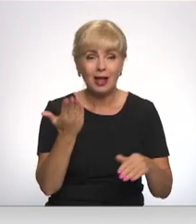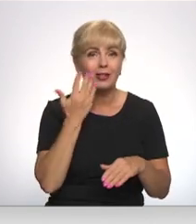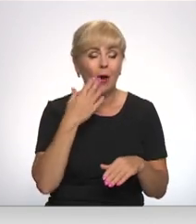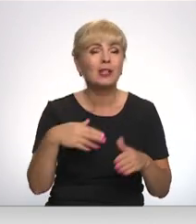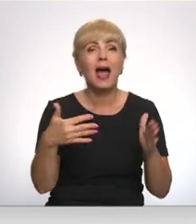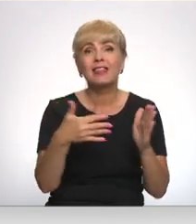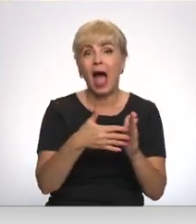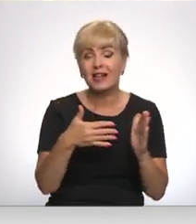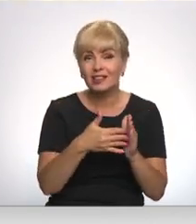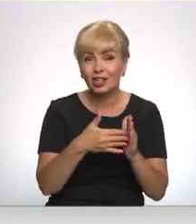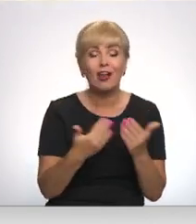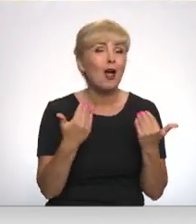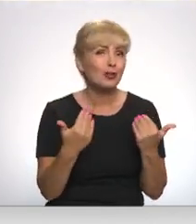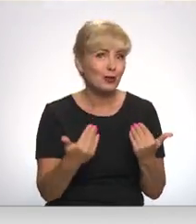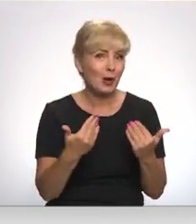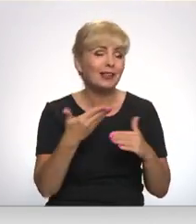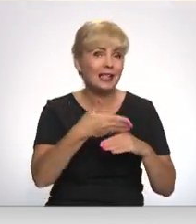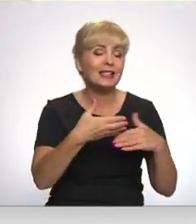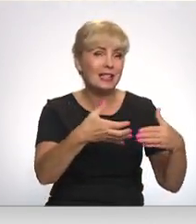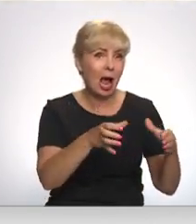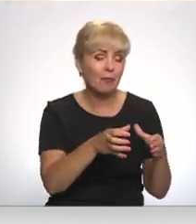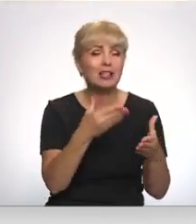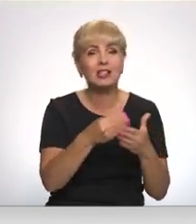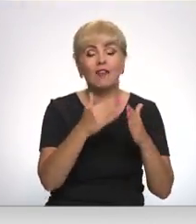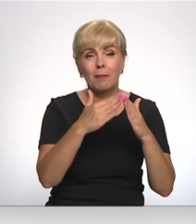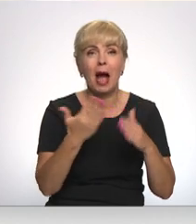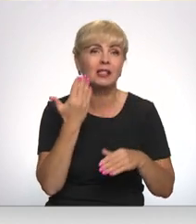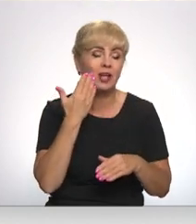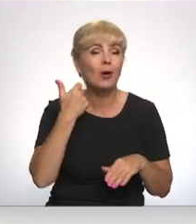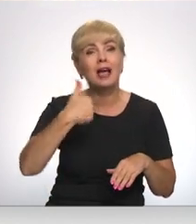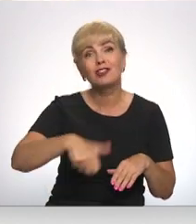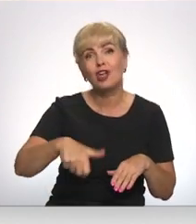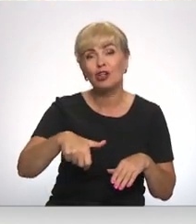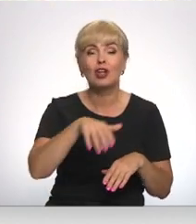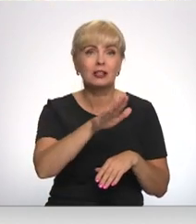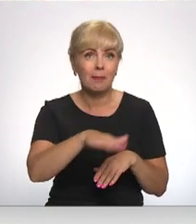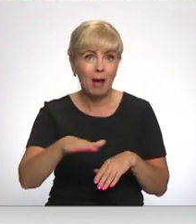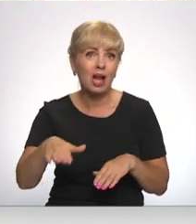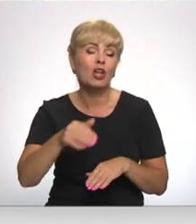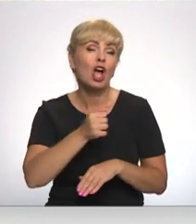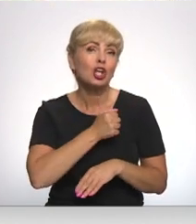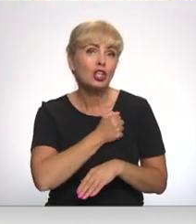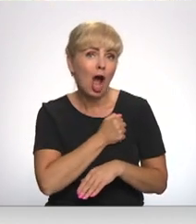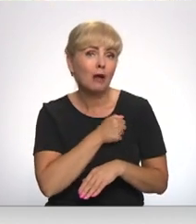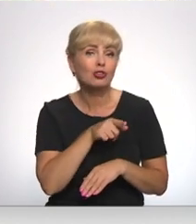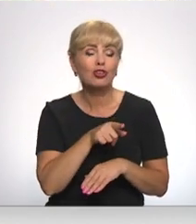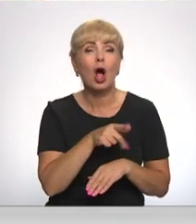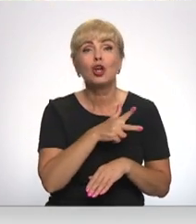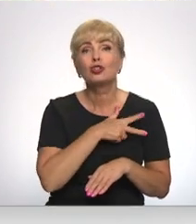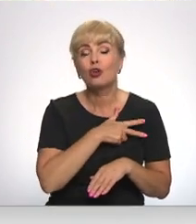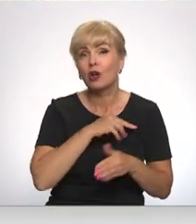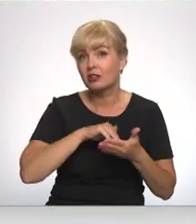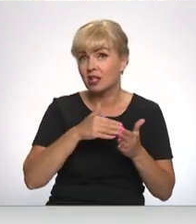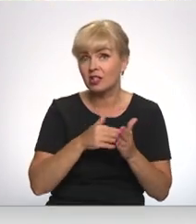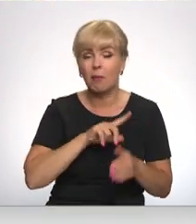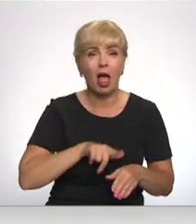Dadzīši. Taču šodien šo ciematu par savām mājām sauc jau aptuveni 60 bērni. Diemžēl sociālā situācija